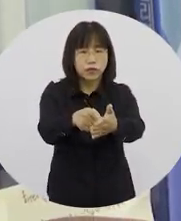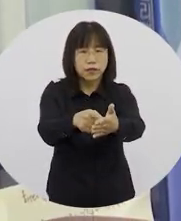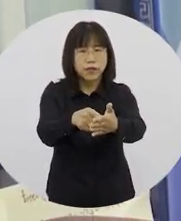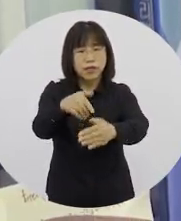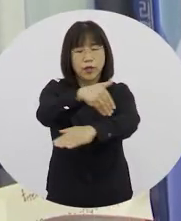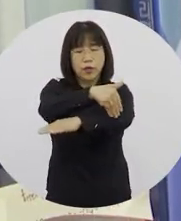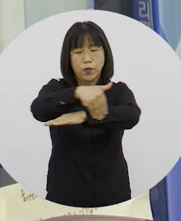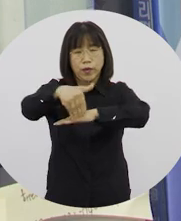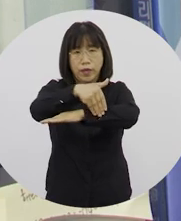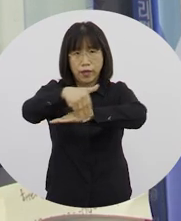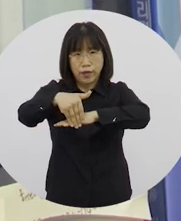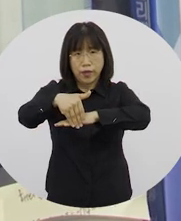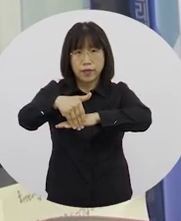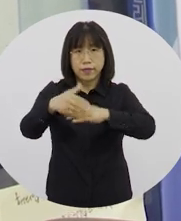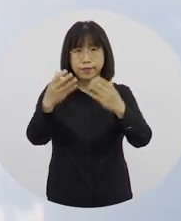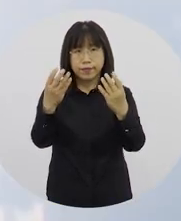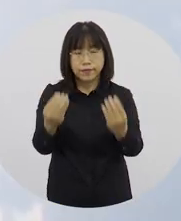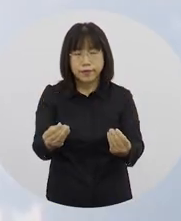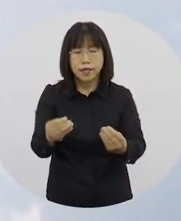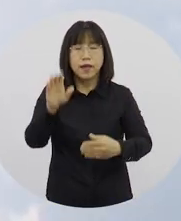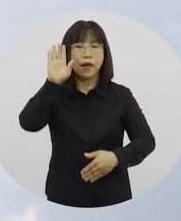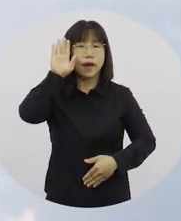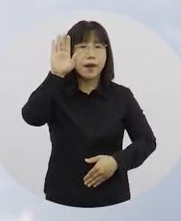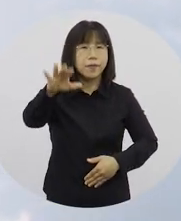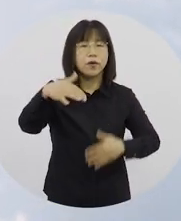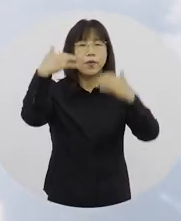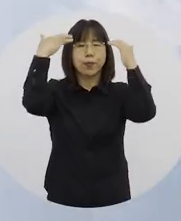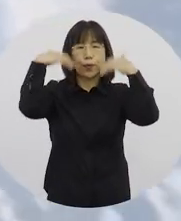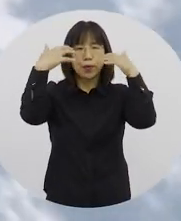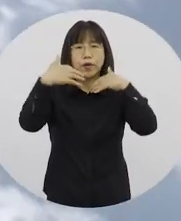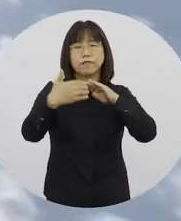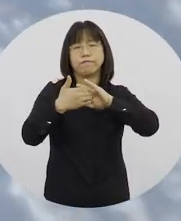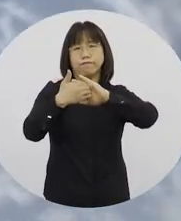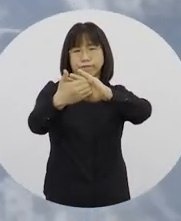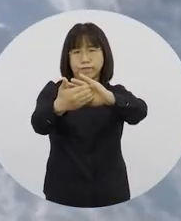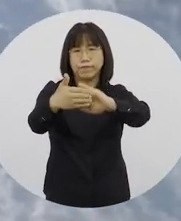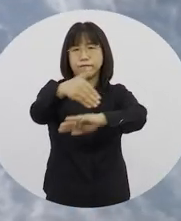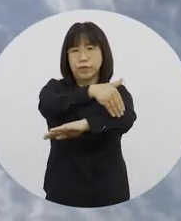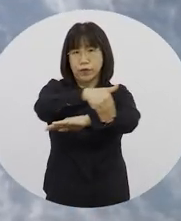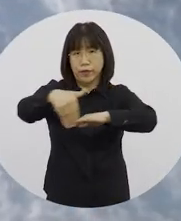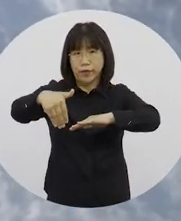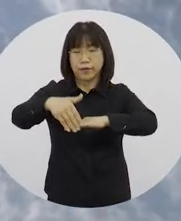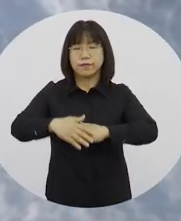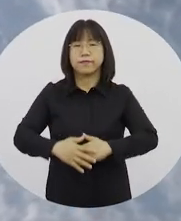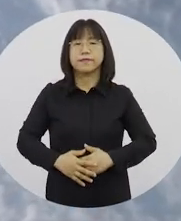대책을 마련해 다가올 폭염 대비 안전 관리에 총력을 다한다는 방침입니다.